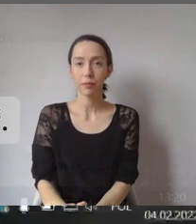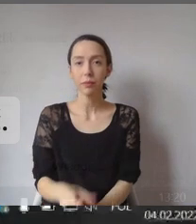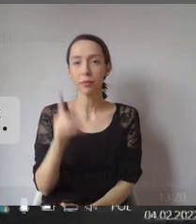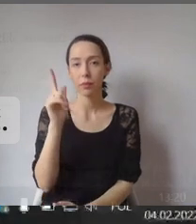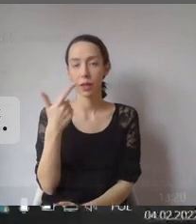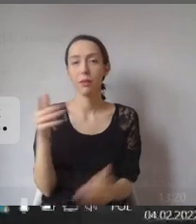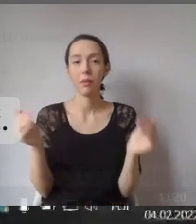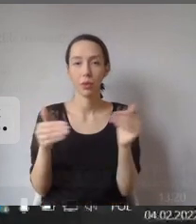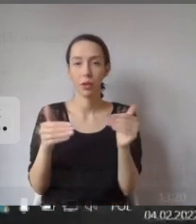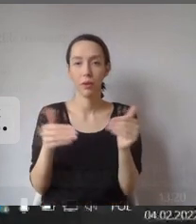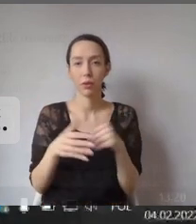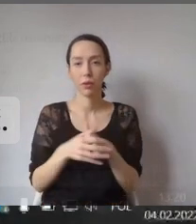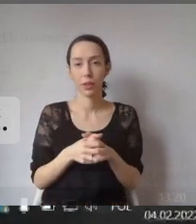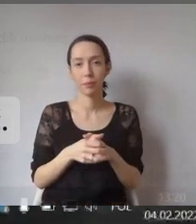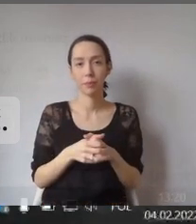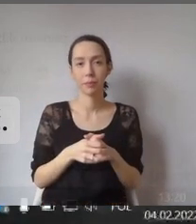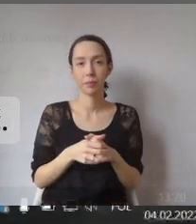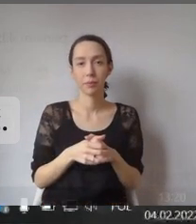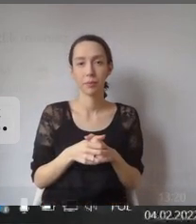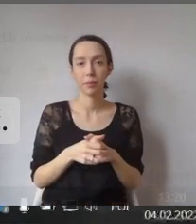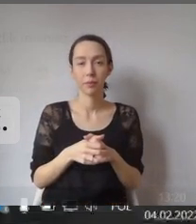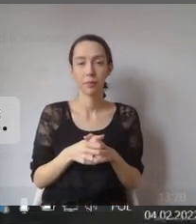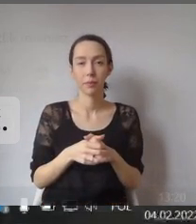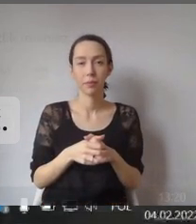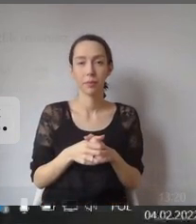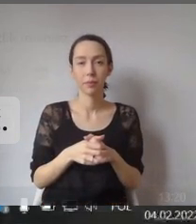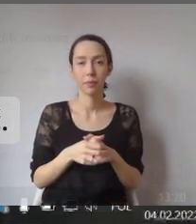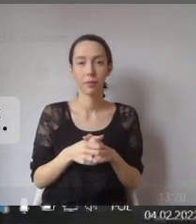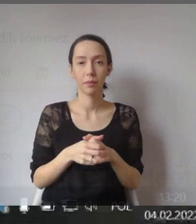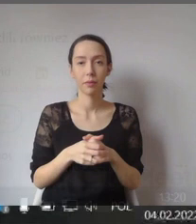opcje, które można tutaj zastosować.